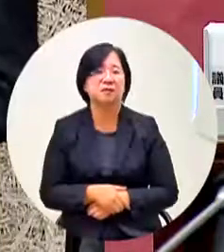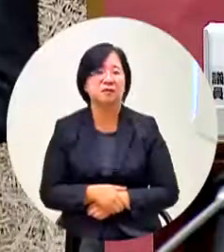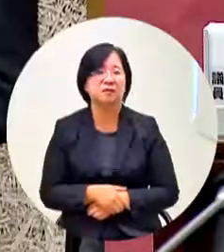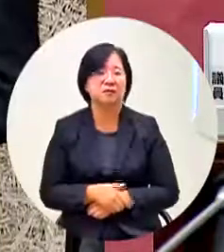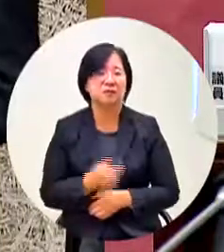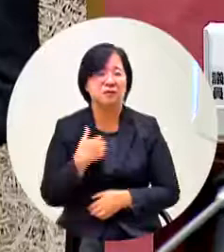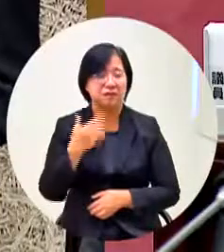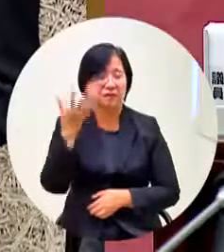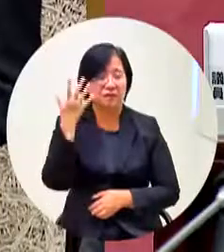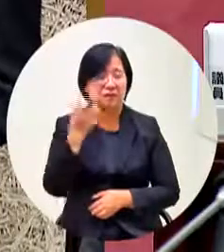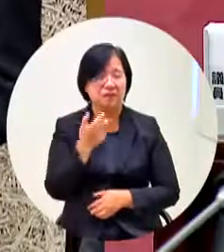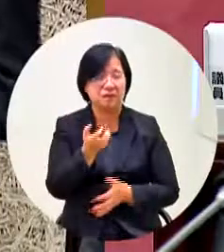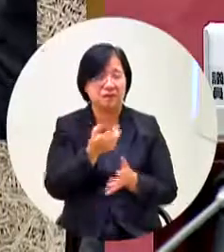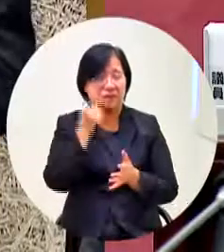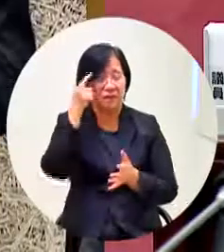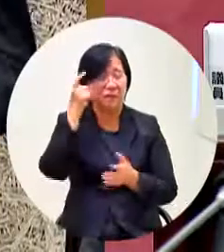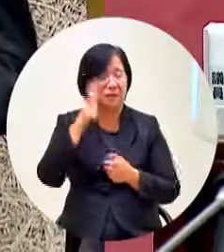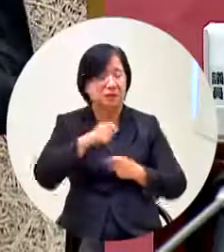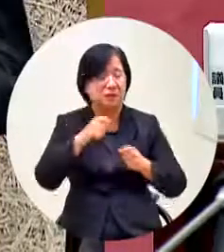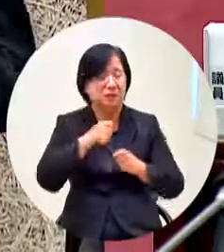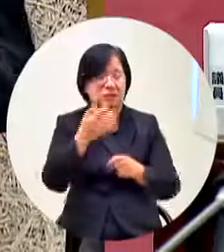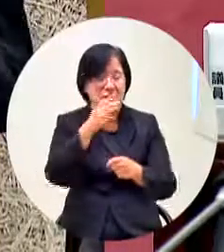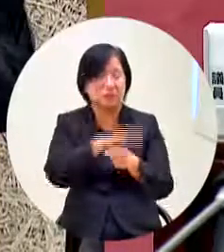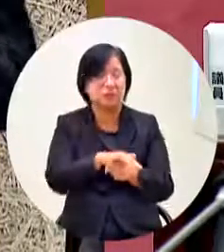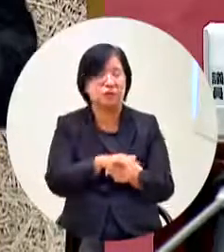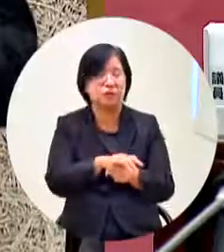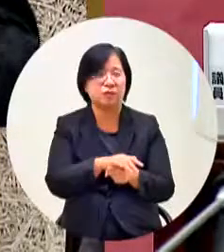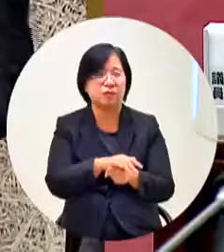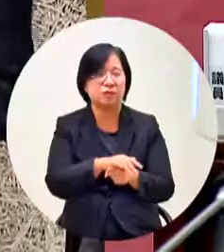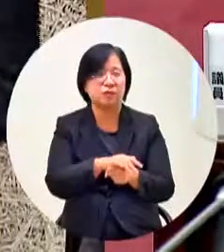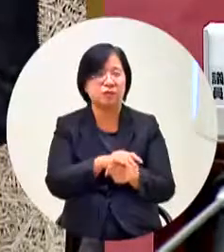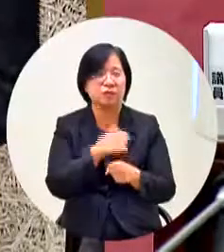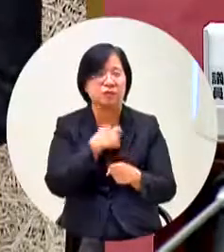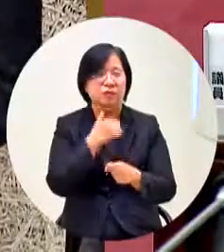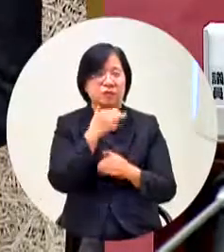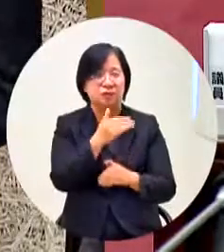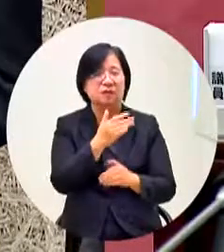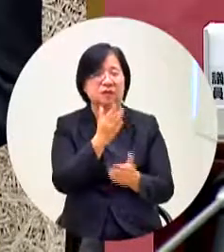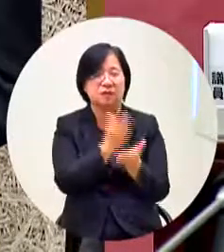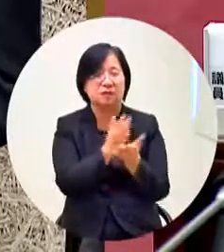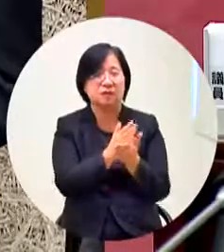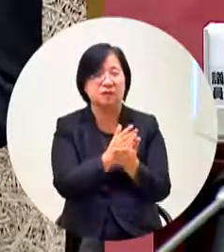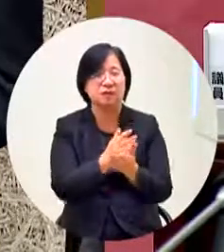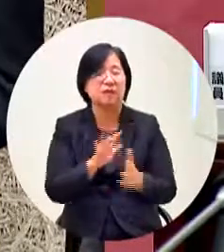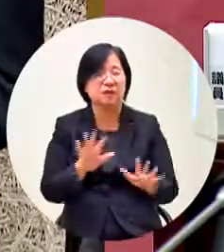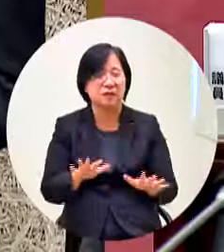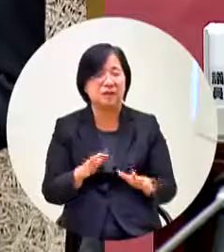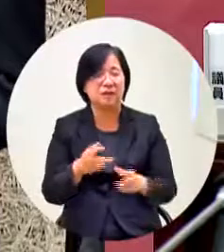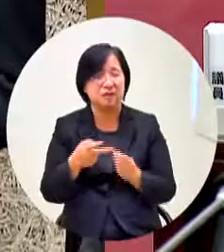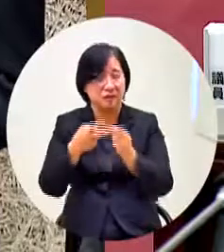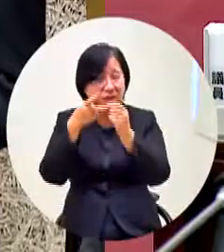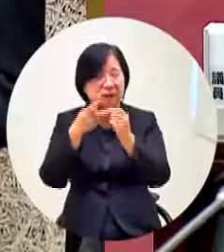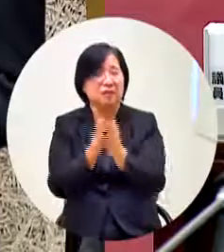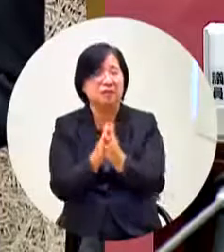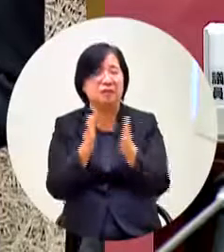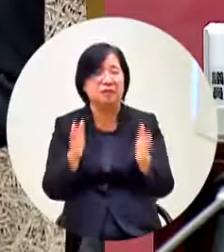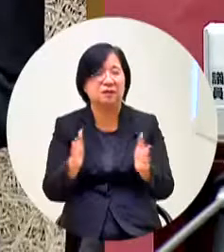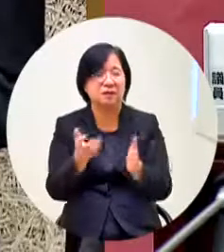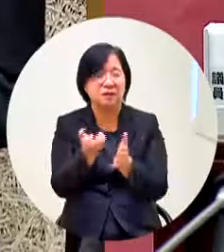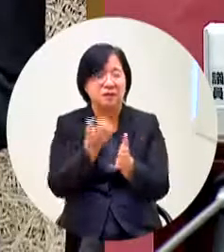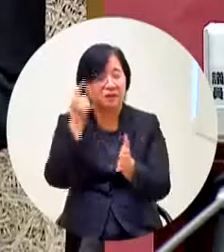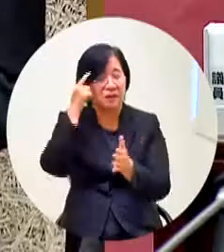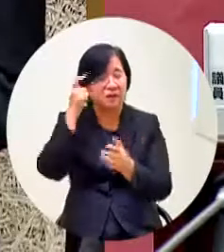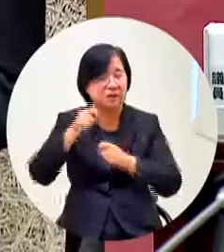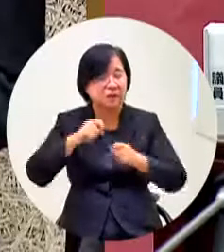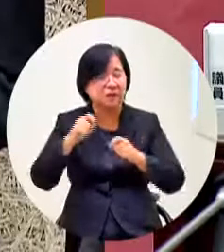助额度已经没有了，对。所以我们可能就是等他，应该还有第二期的这一个前瞻计划会出来。 那第二期的时候